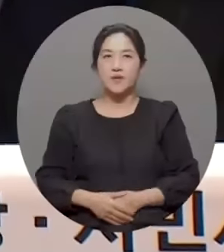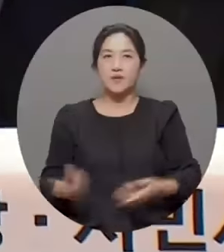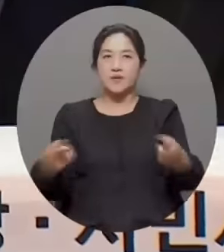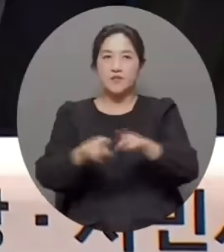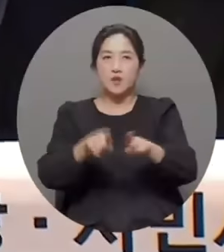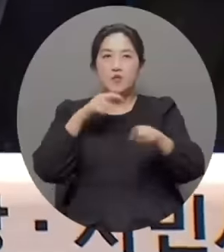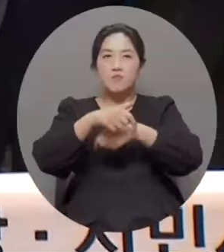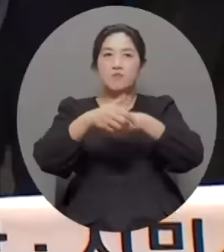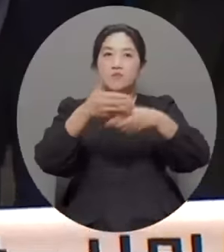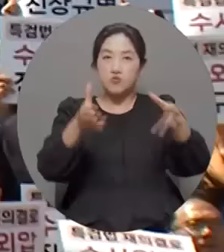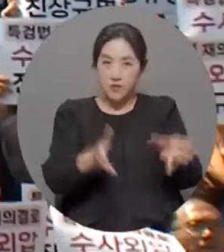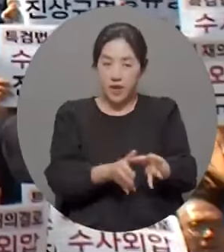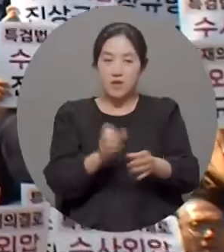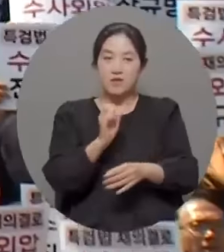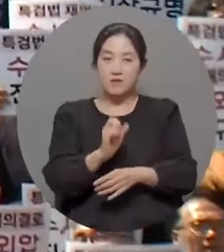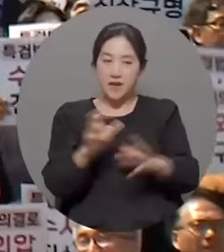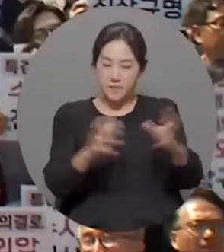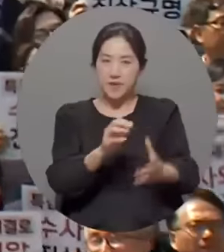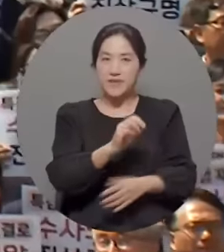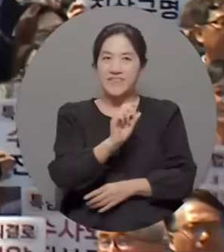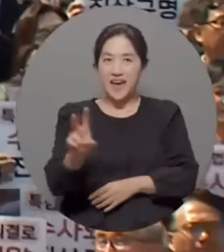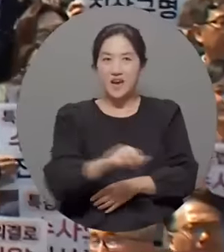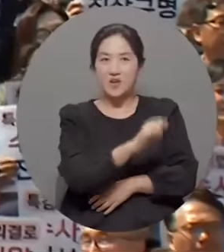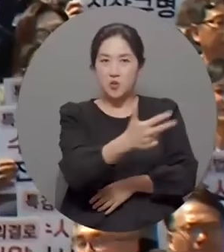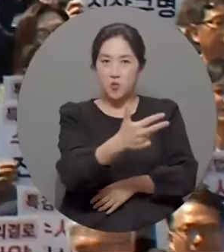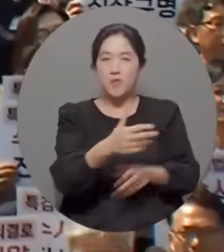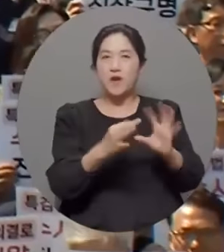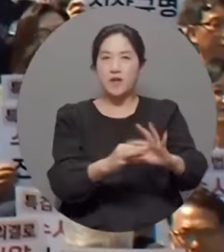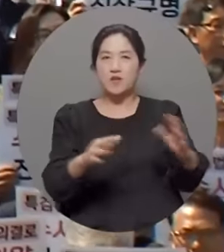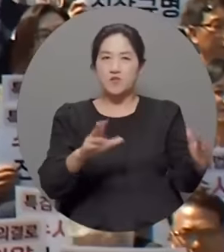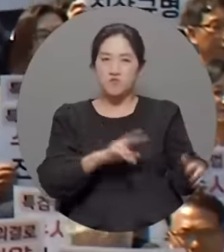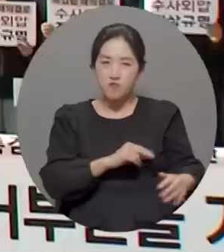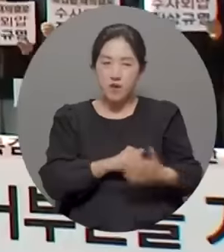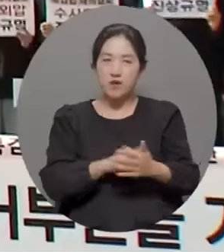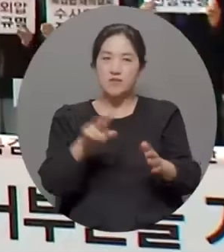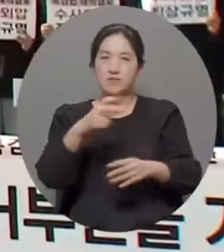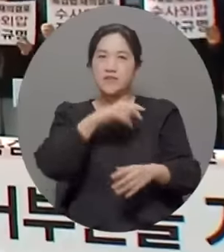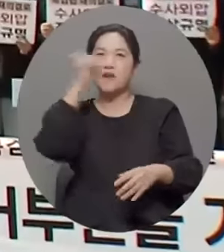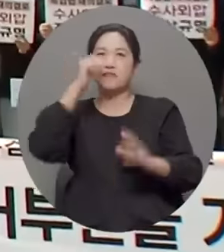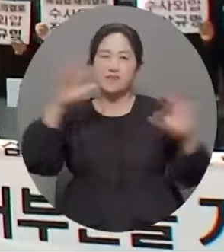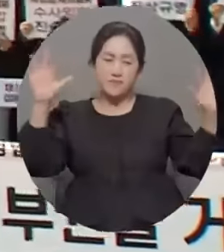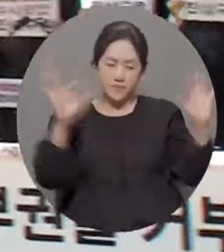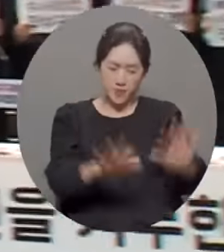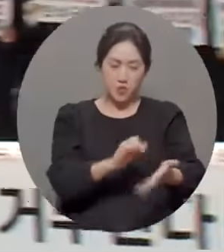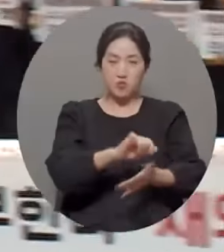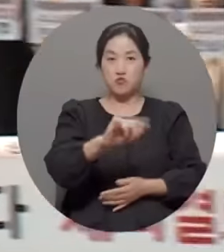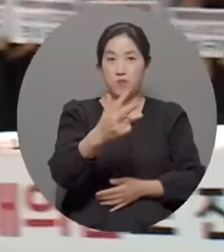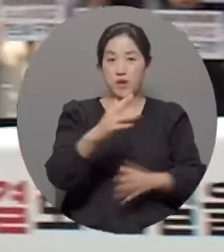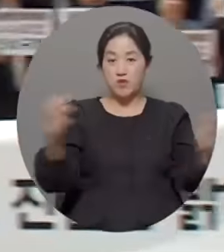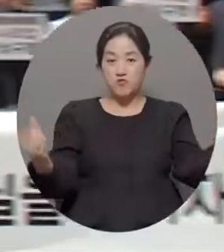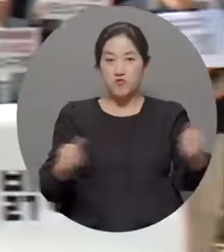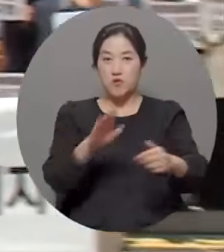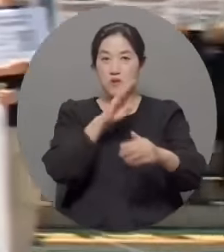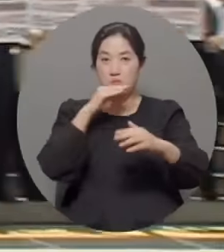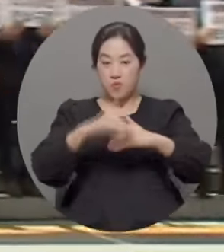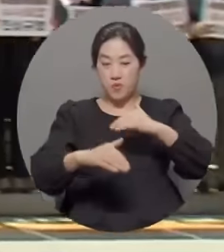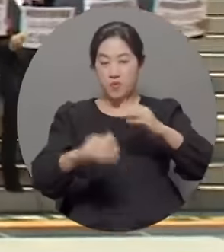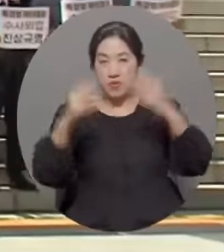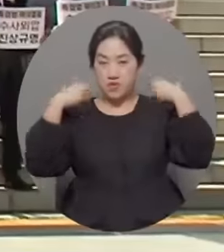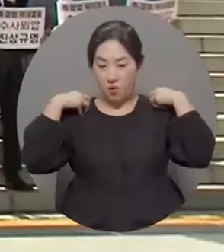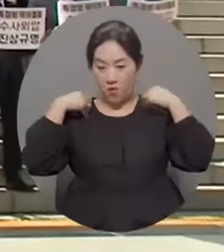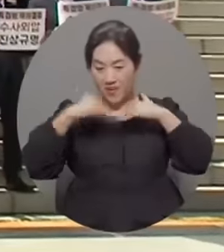더불어민주당을 비롯한 야권 7개 정당의 국회의원과 22대 당선인들까지 수백 명이 국회 본청 계단을 가득